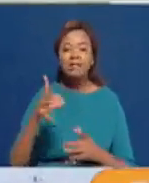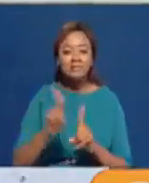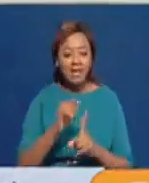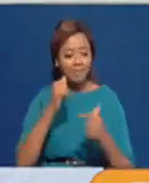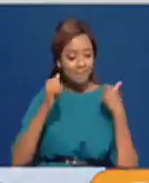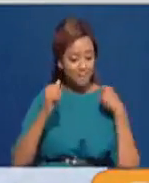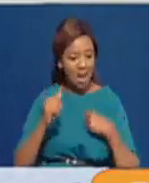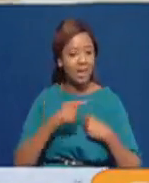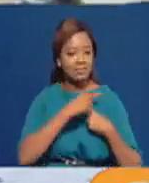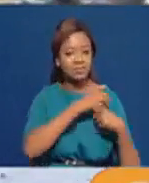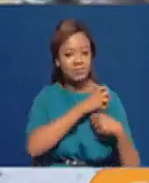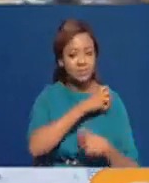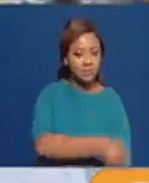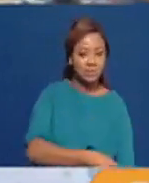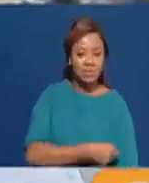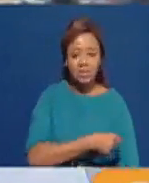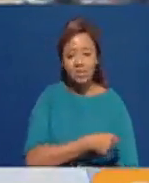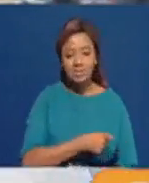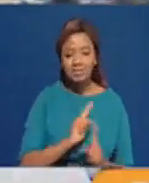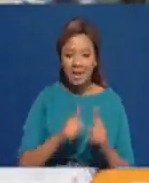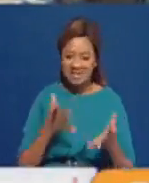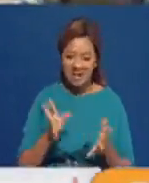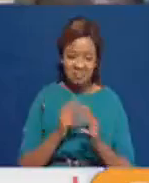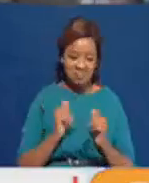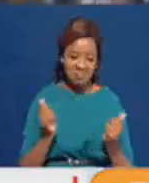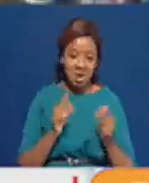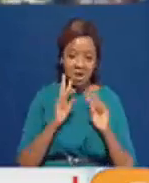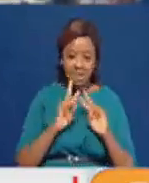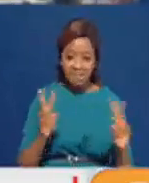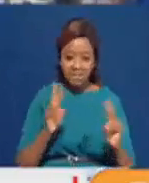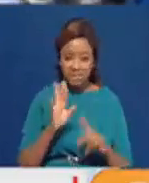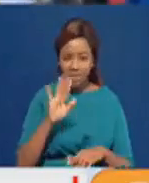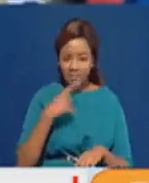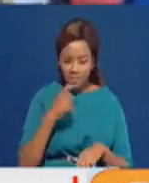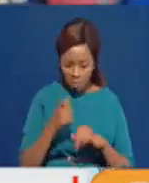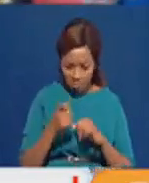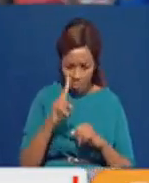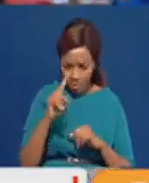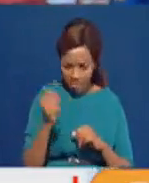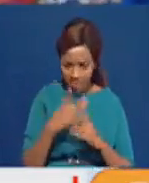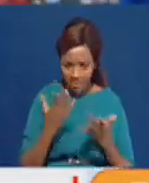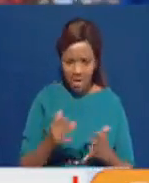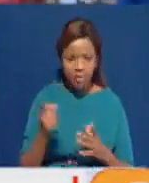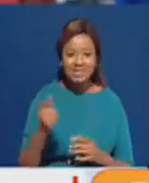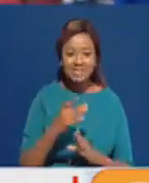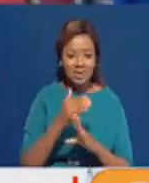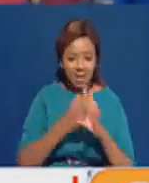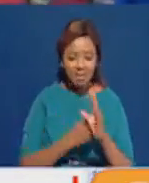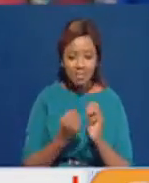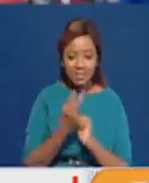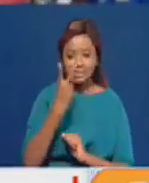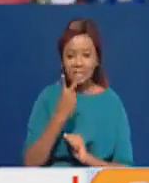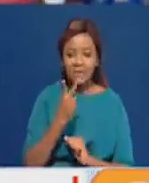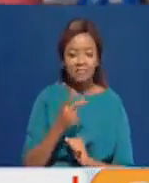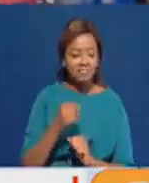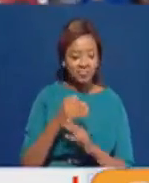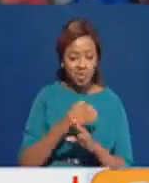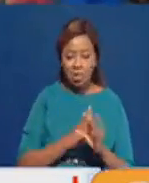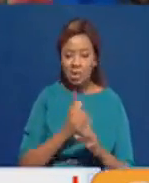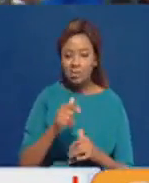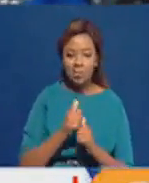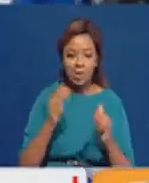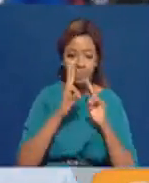hapa ini haule. Lakini kwa saa hii hakuna. Tangu hiyo mwezi sasa moja imeisha hii Desemba yote, sijaona hiyo kitu. Na tunashukuru